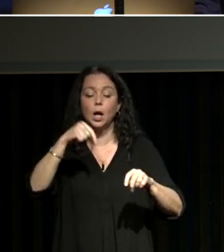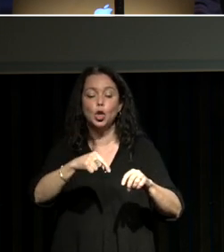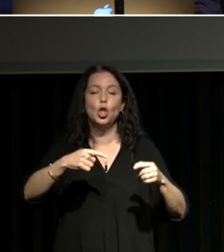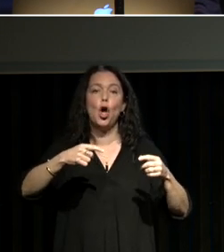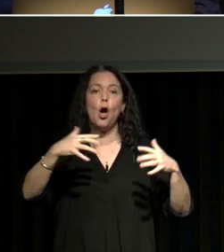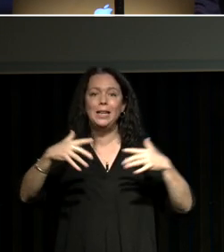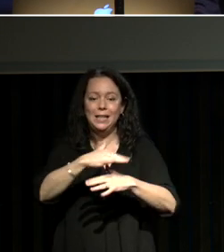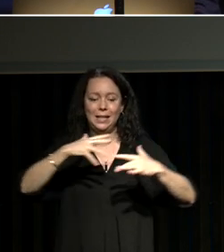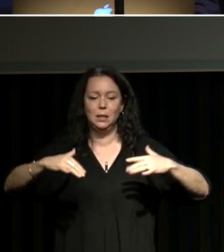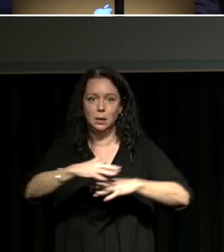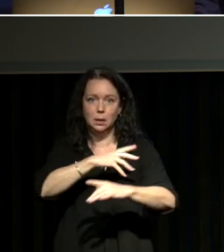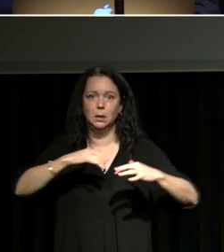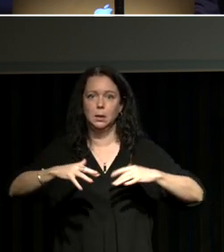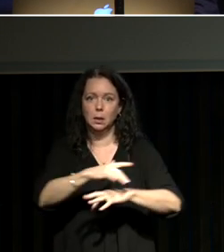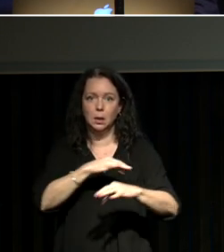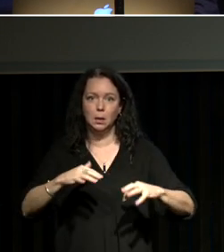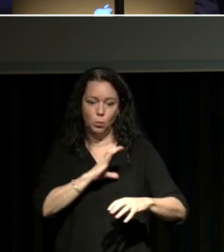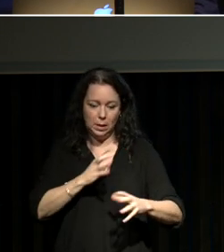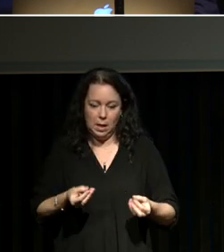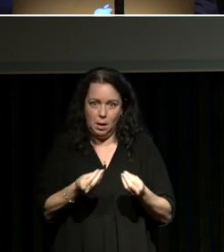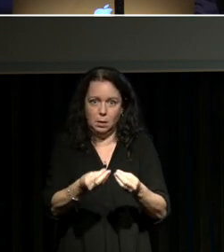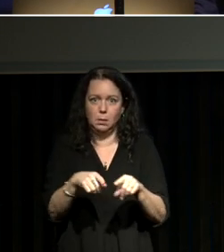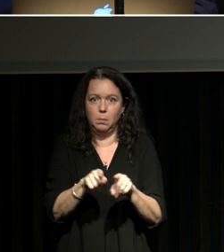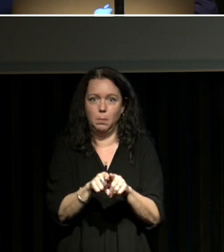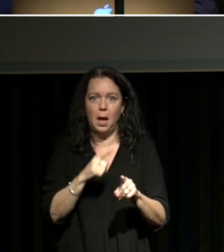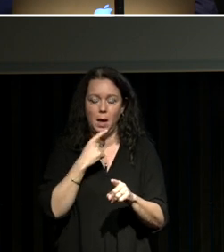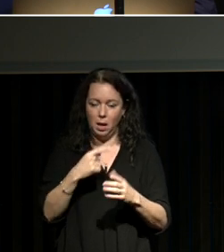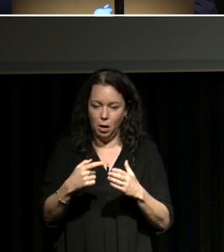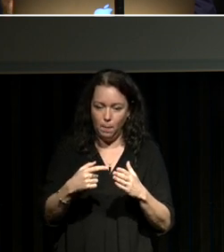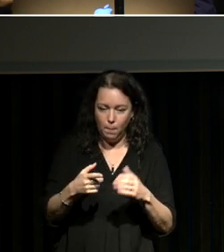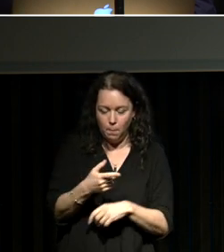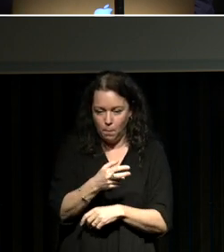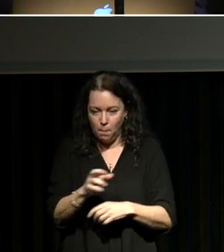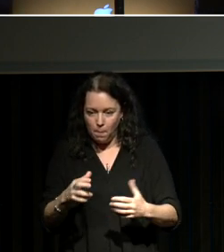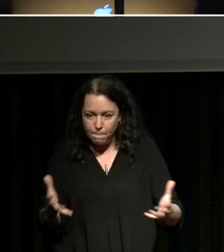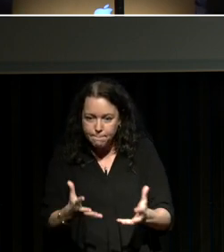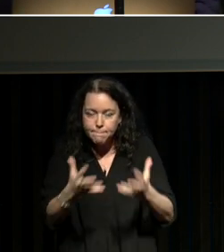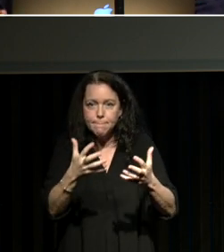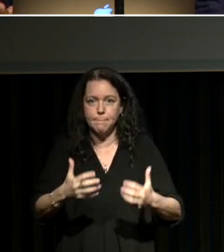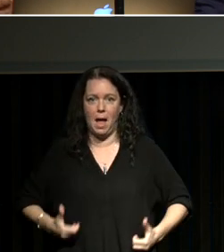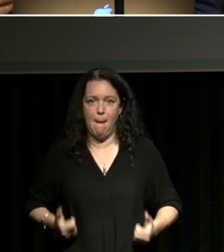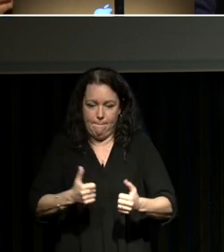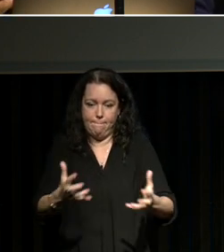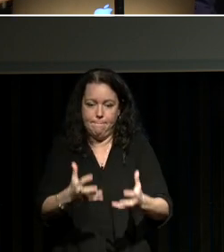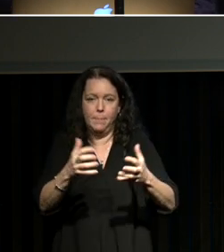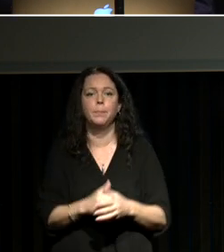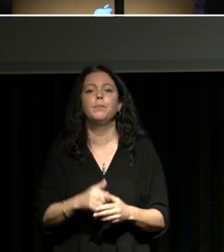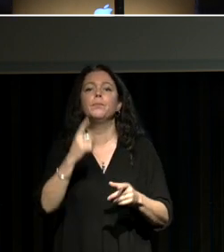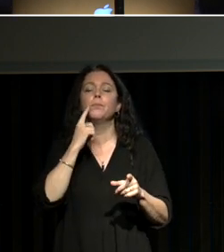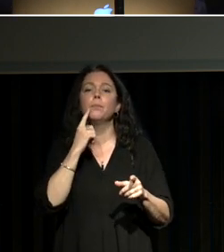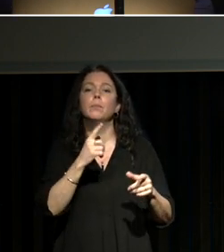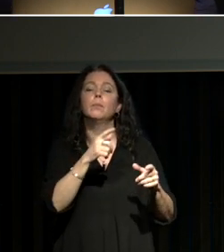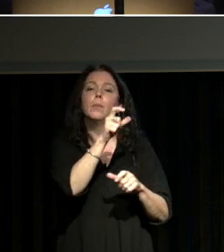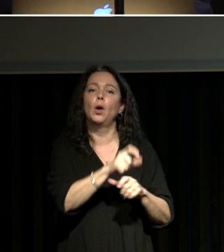à l'intérieur pour essayer d'améliorer là aussi la reprise de fonction des greffons. Ce qu'il faut savoir, c'est que la transplantation d'organes, c'est maintenant